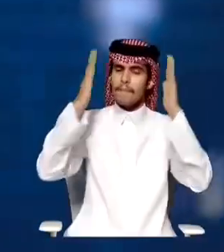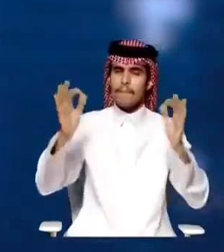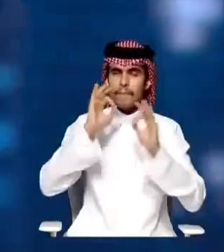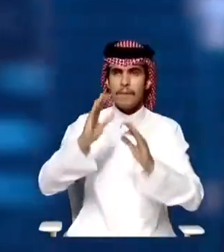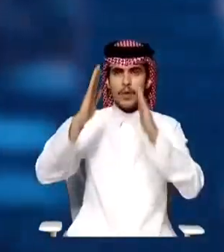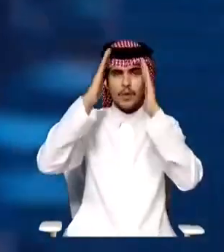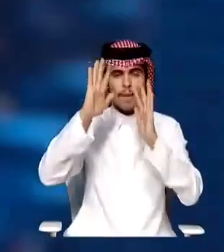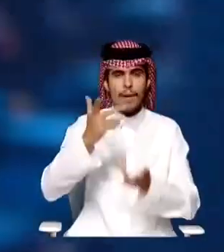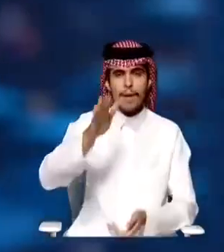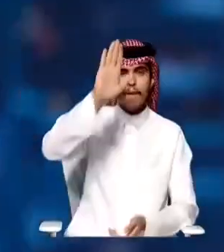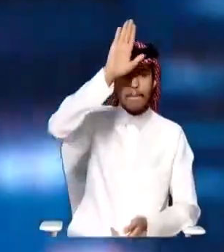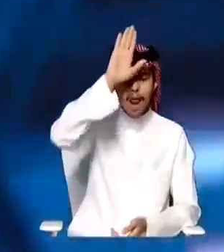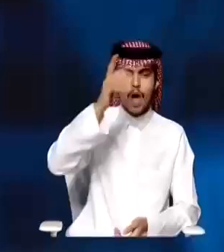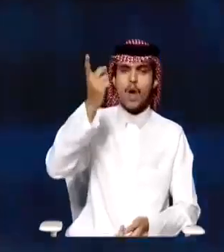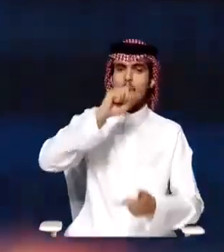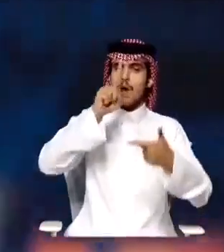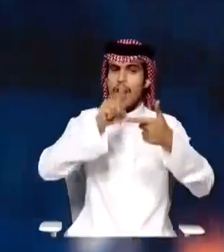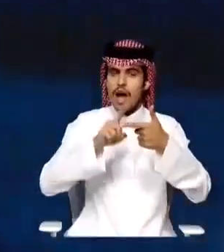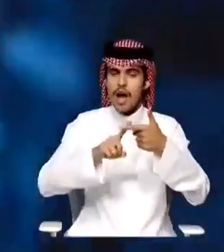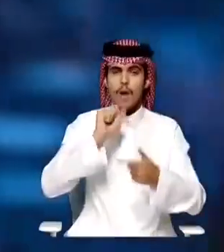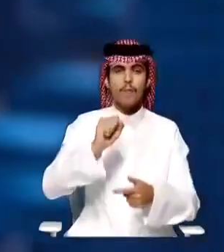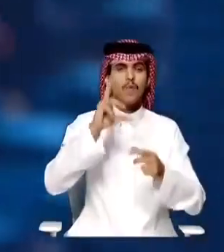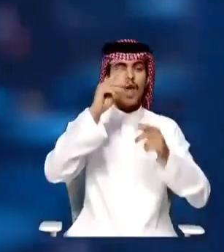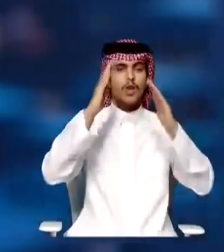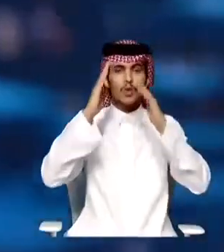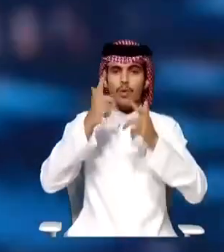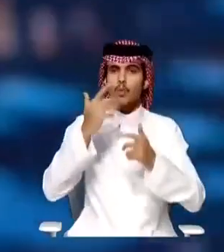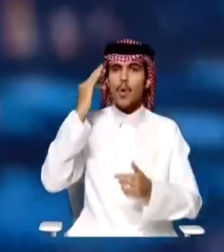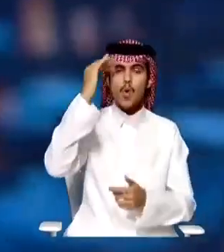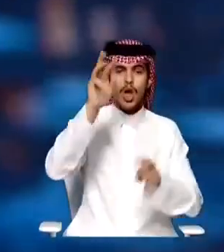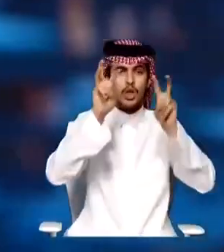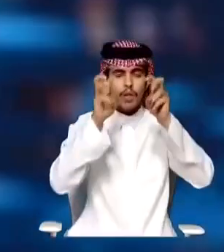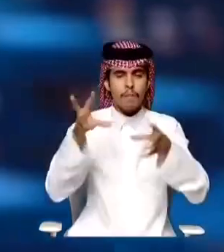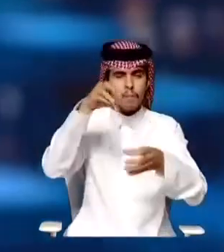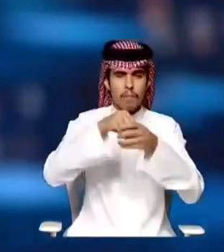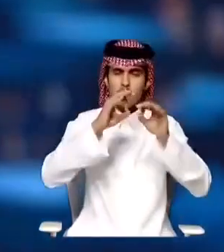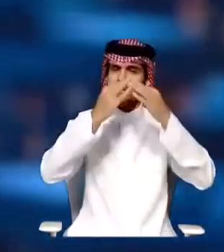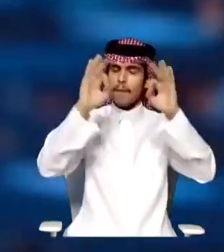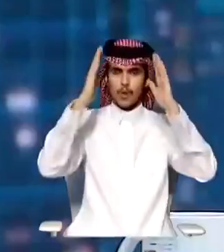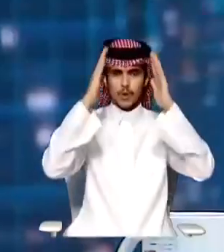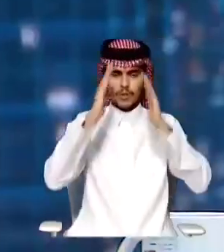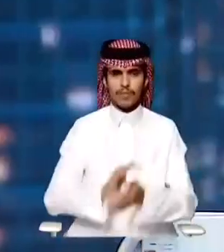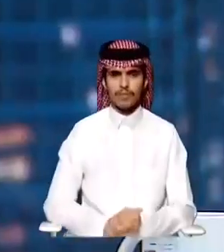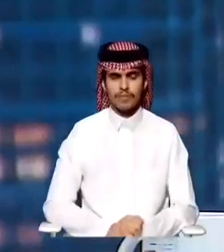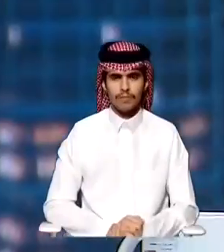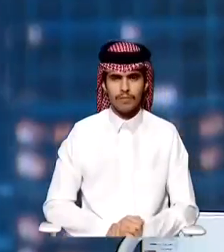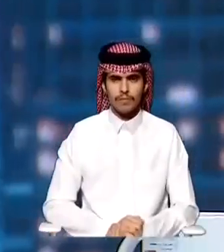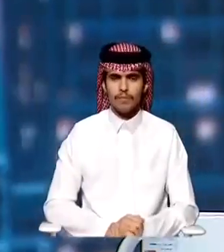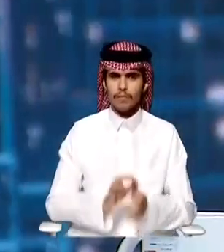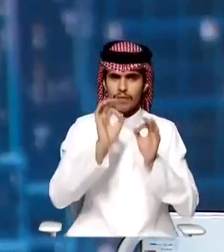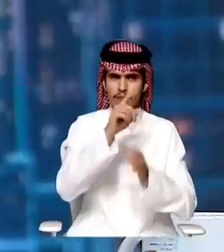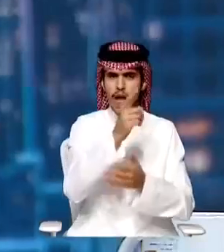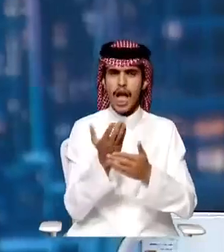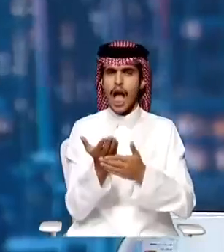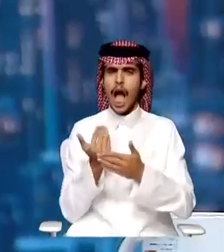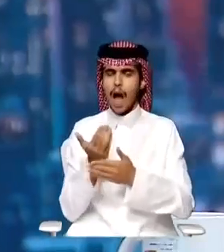سلمان وسمو ولي عهده بالرؤيه رؤيه 20 30 فكذلك لهم الشكر الجزيل انت قلت في البدايه